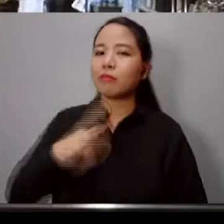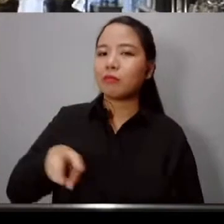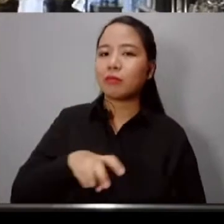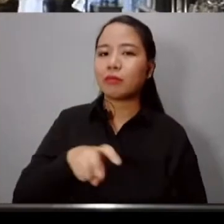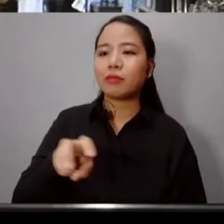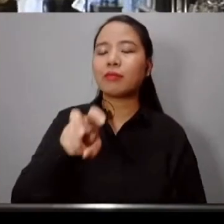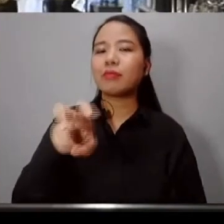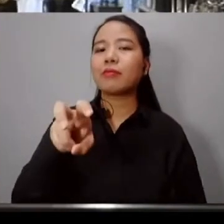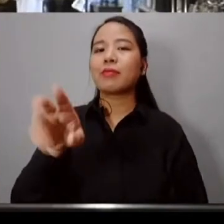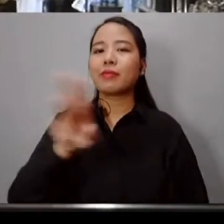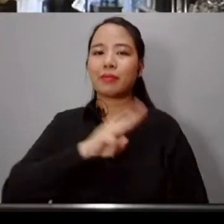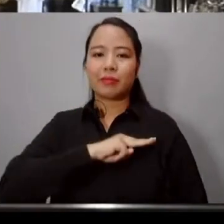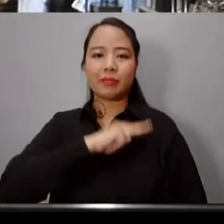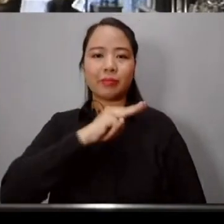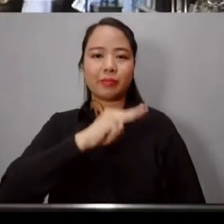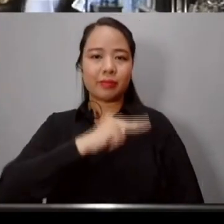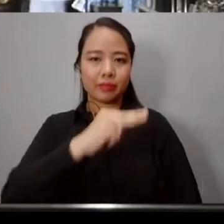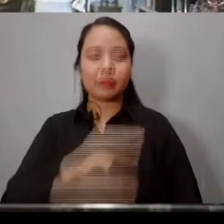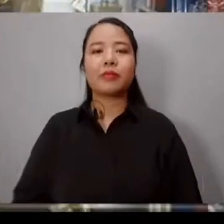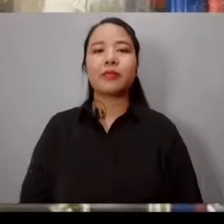misyon.